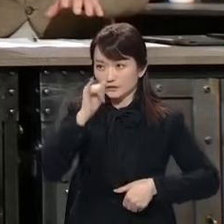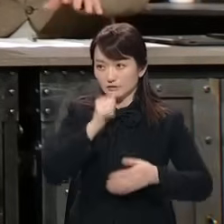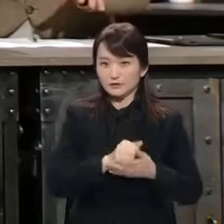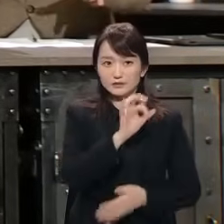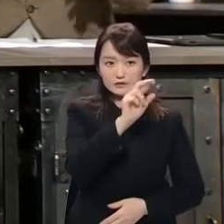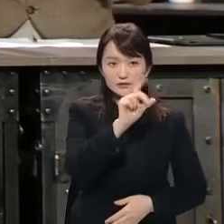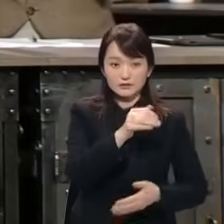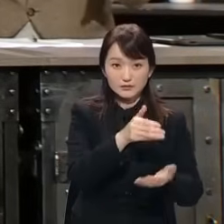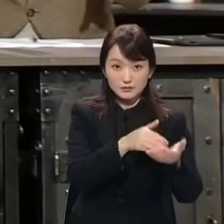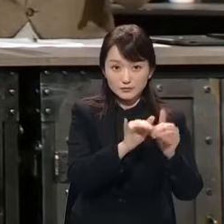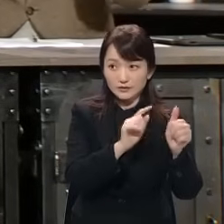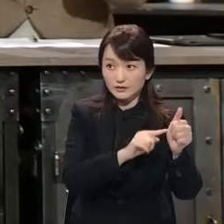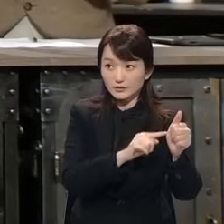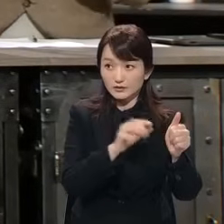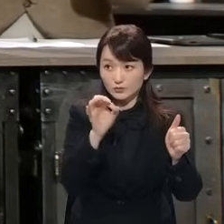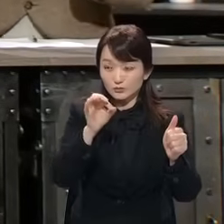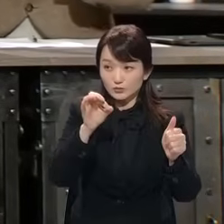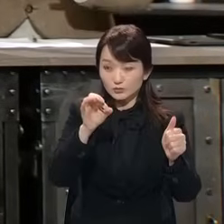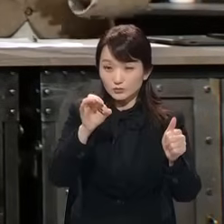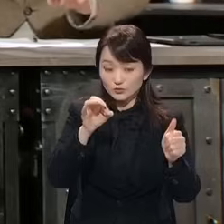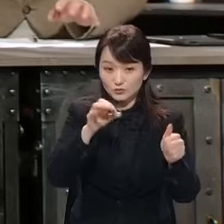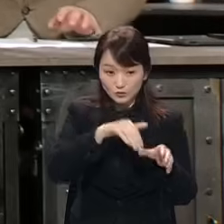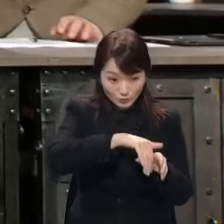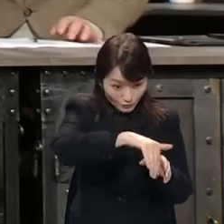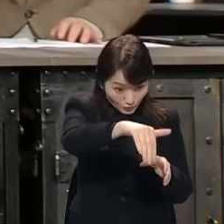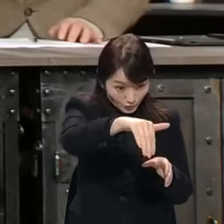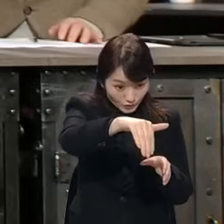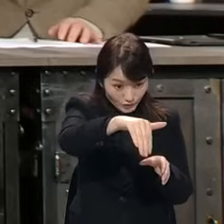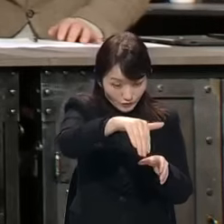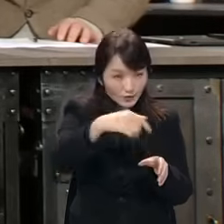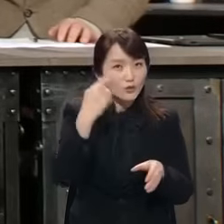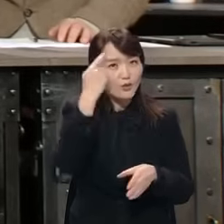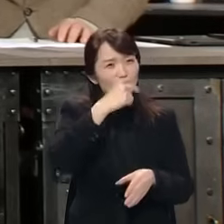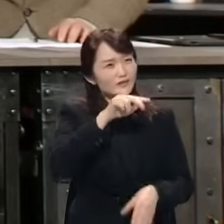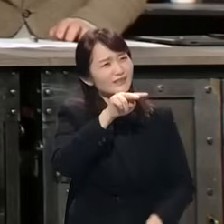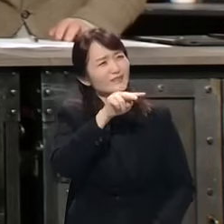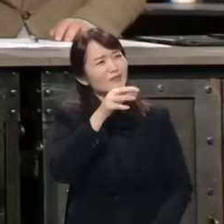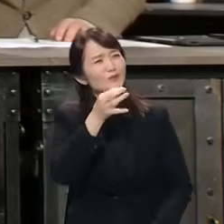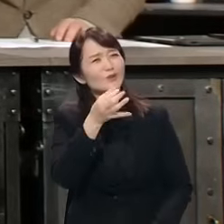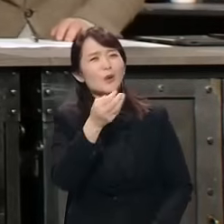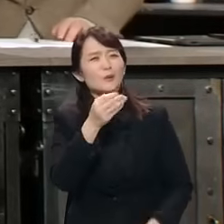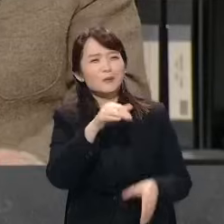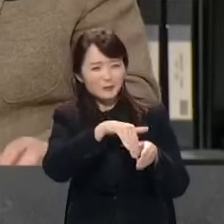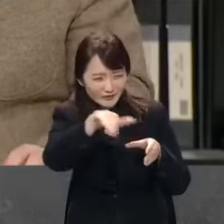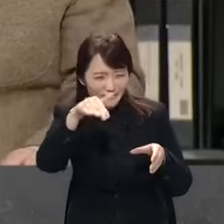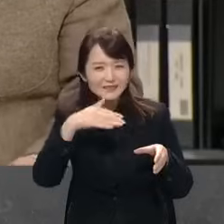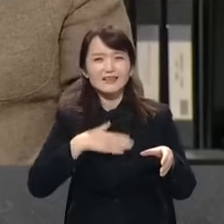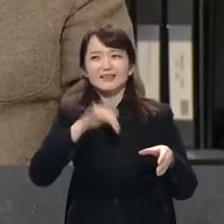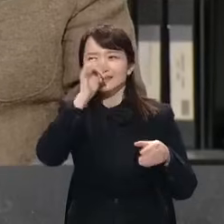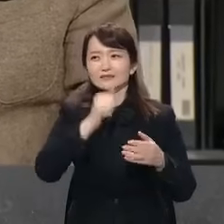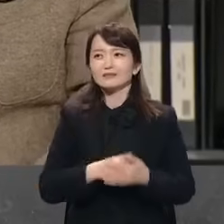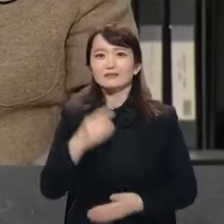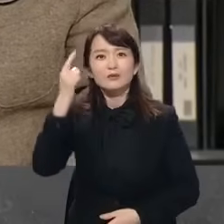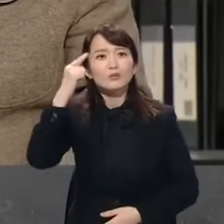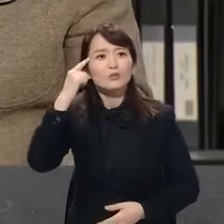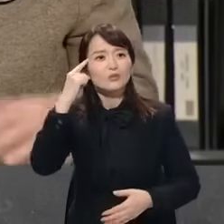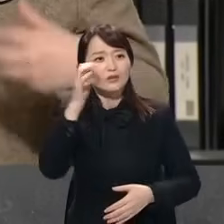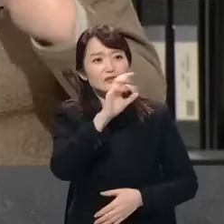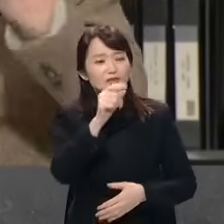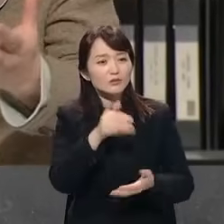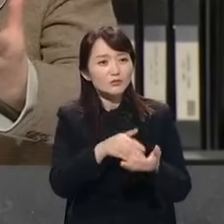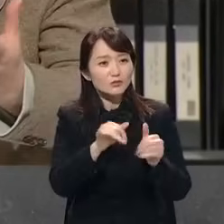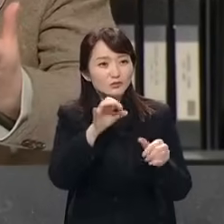앵커 100만 원 아니요 그렇게 제 금액이 있어요 얼굴 딱 보면 금액이 떠올라요 근데 만약 옆에서 왜 양원 부한 50만 원 하냐고